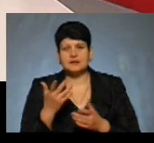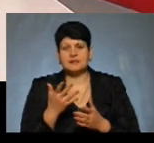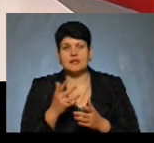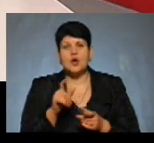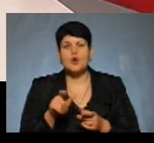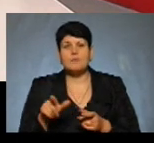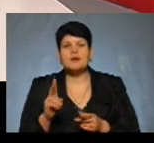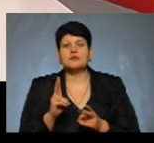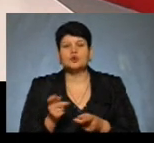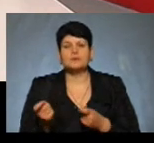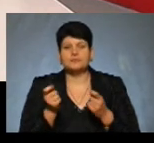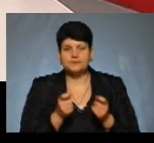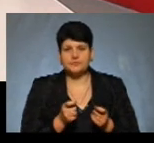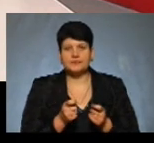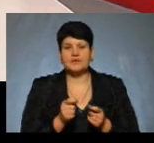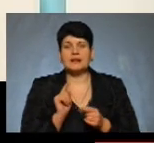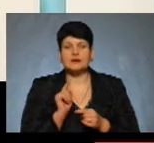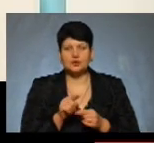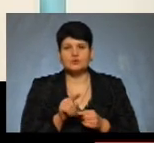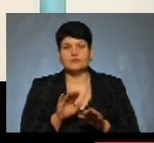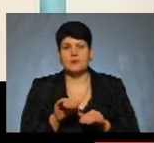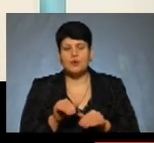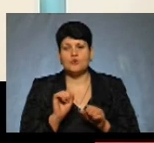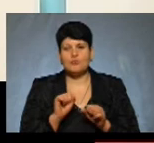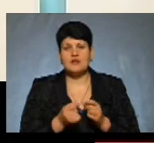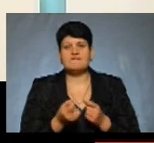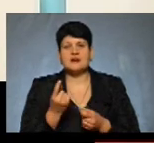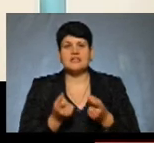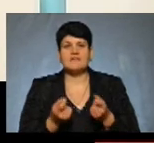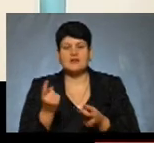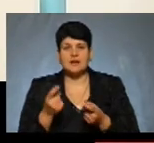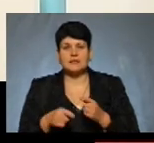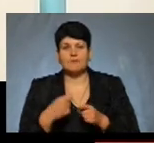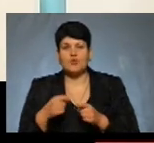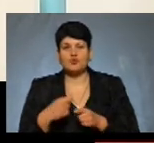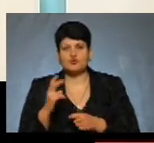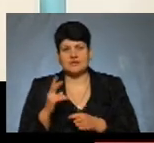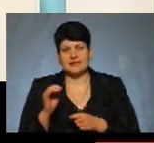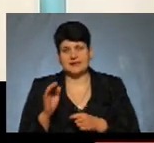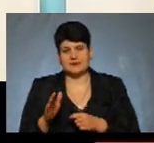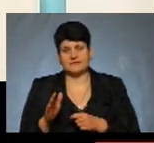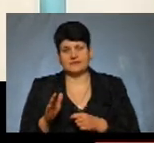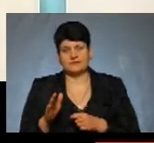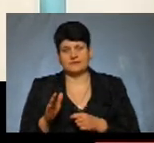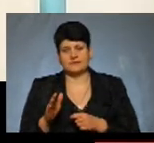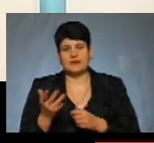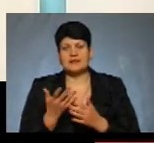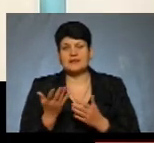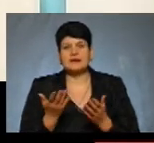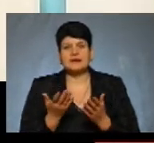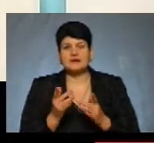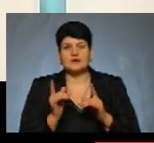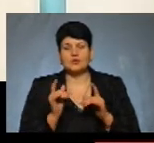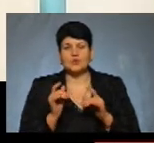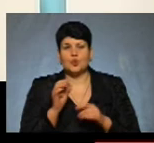везли, з метою того, щоб вони потім могли виявляти порушників, при руху, ну, які рухаються,